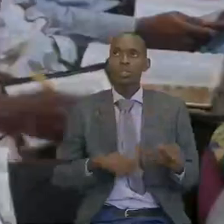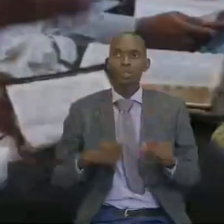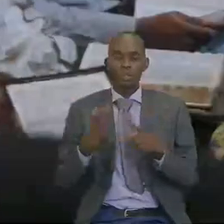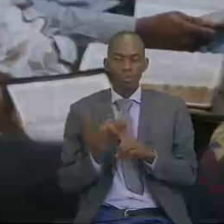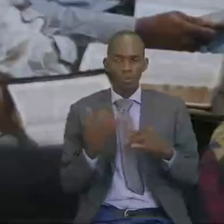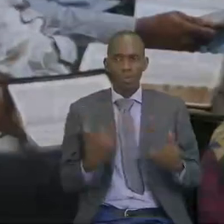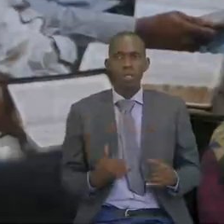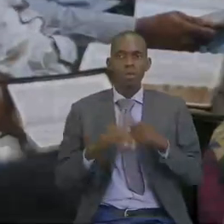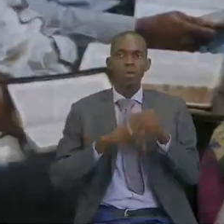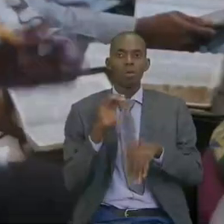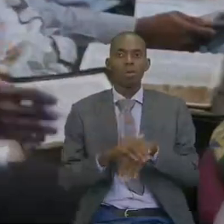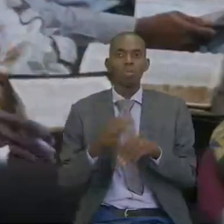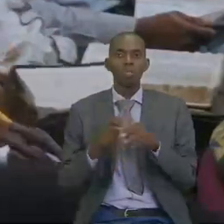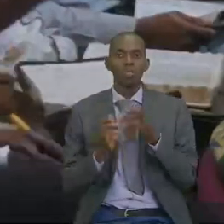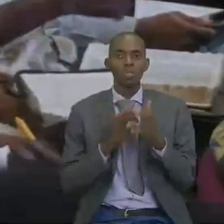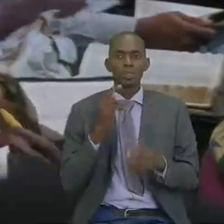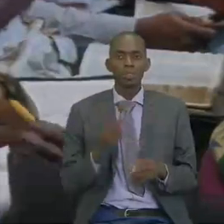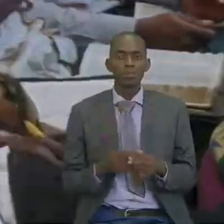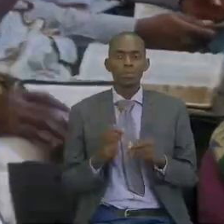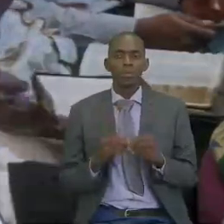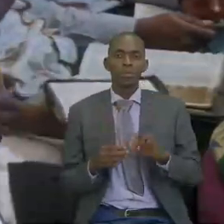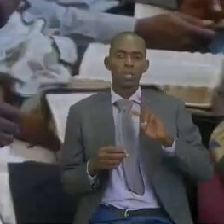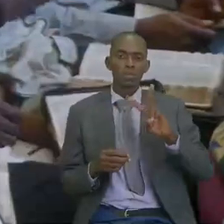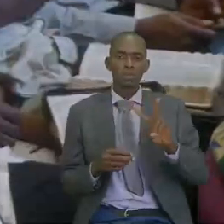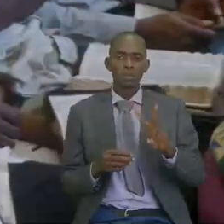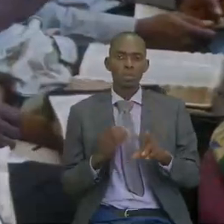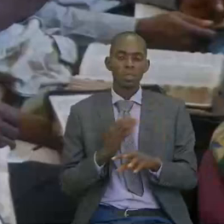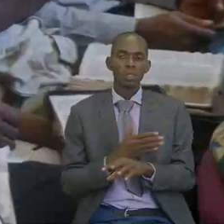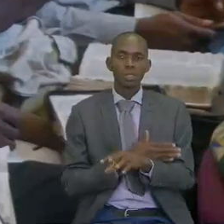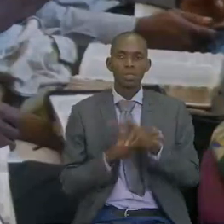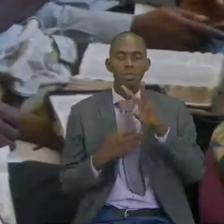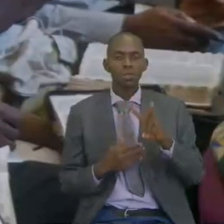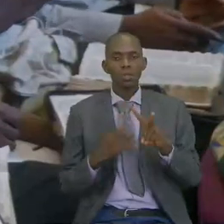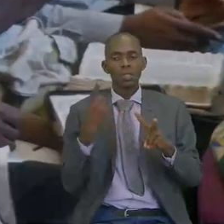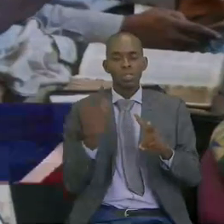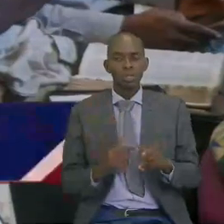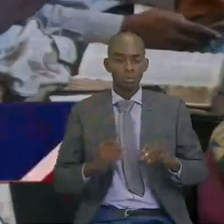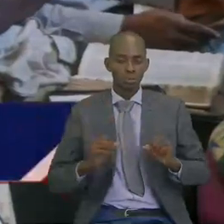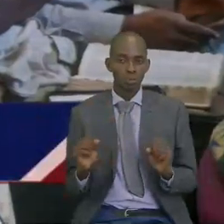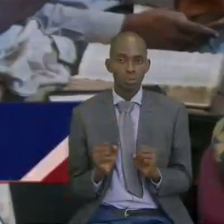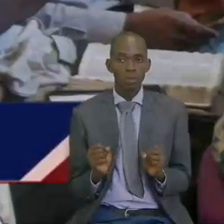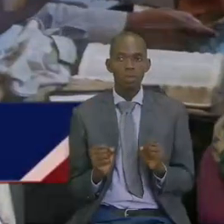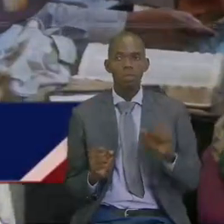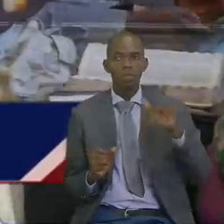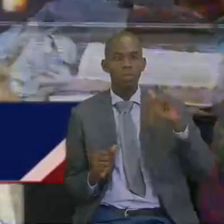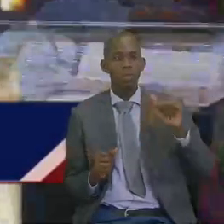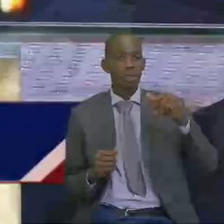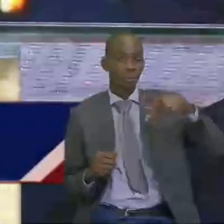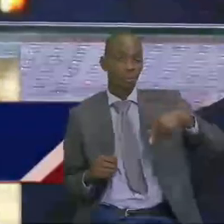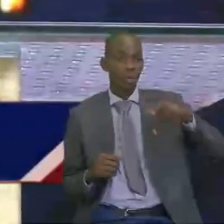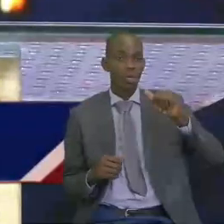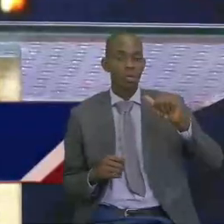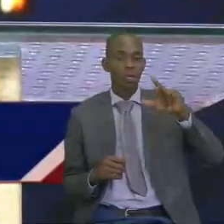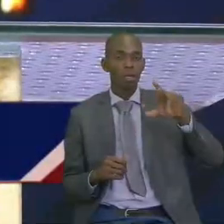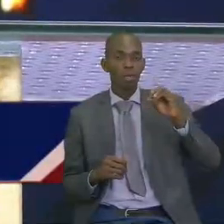de Jésus-Christ. Deuxième partie ici, nous allons voir l'apparition